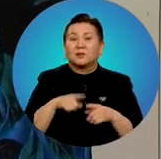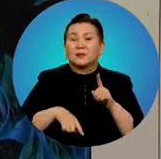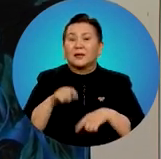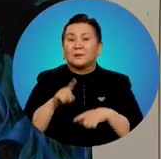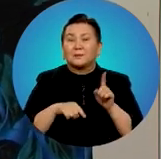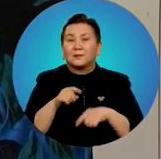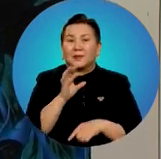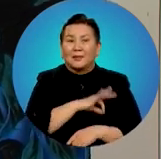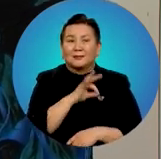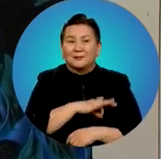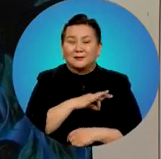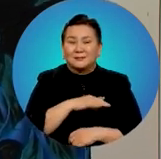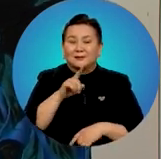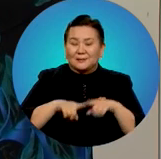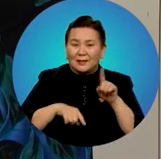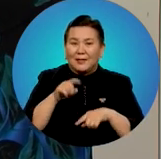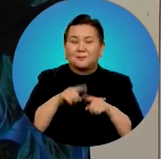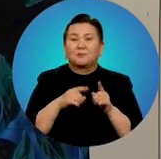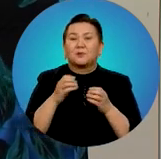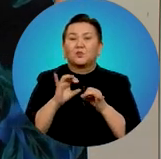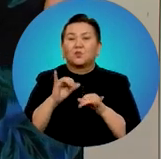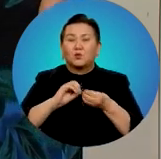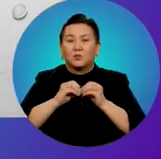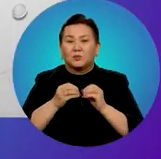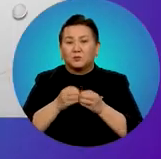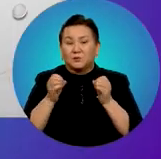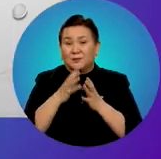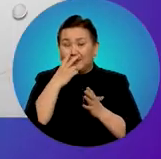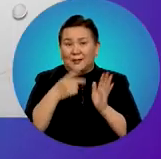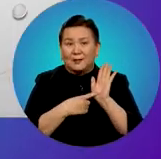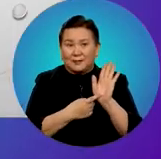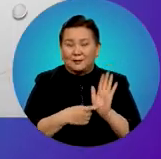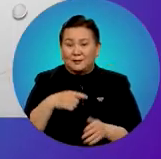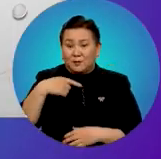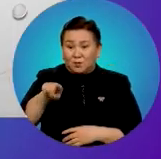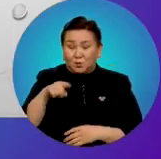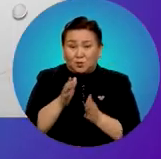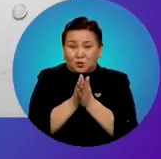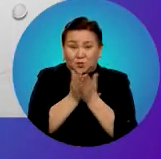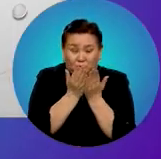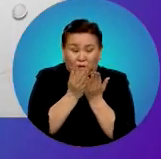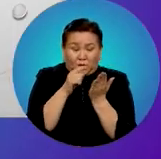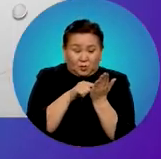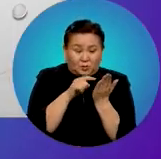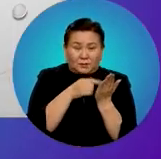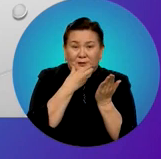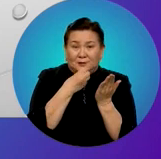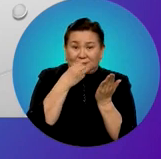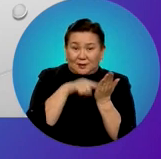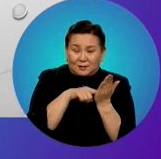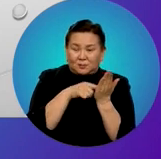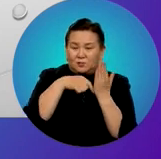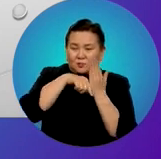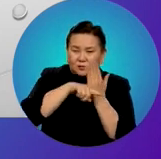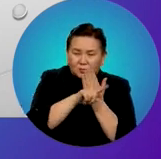хэрэглүүр ашигласан бэ? Энийгээр ямар зүйлийг хүмүүст хүргэхийг хүссэн бэ? Энэ хүний зохиол бүтээл төрөвдөг тэр агуу их номын өргөнд